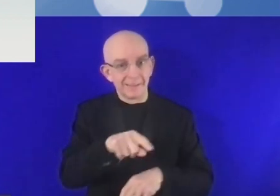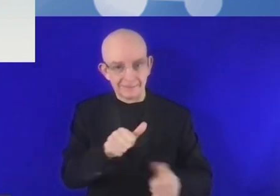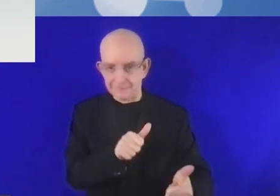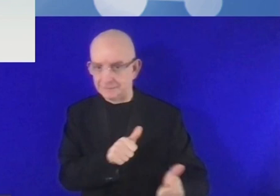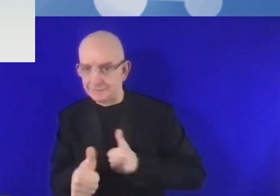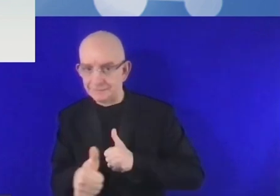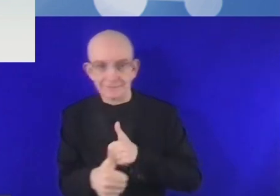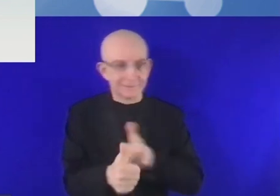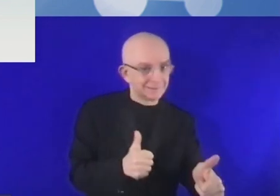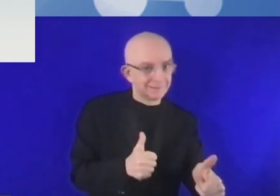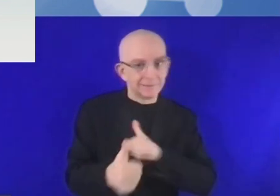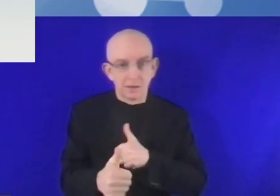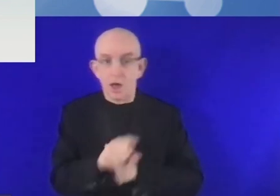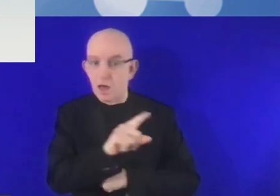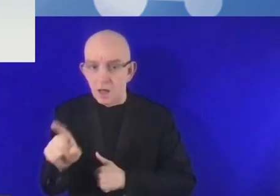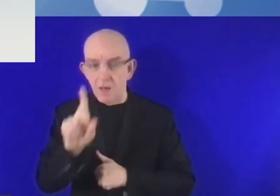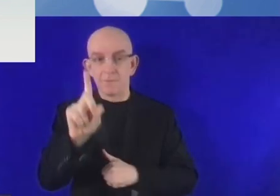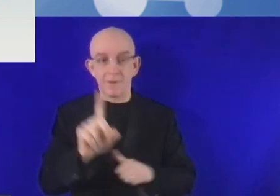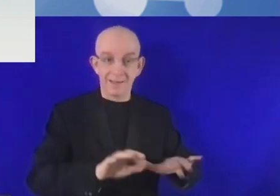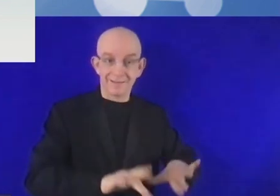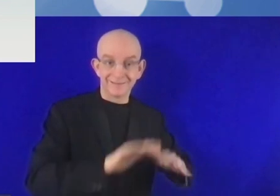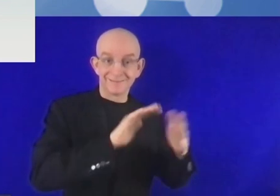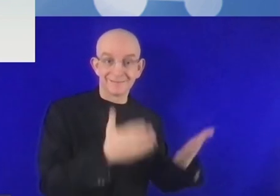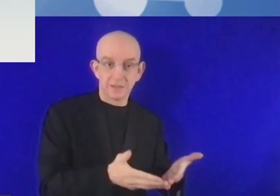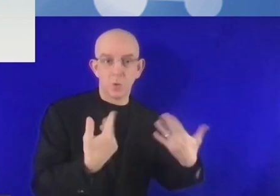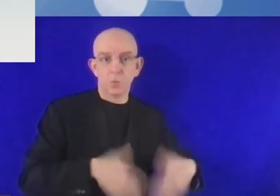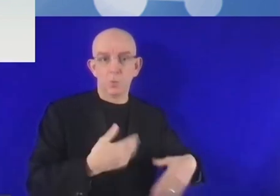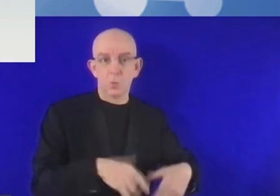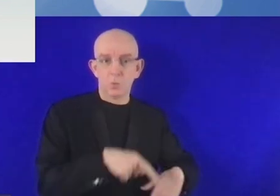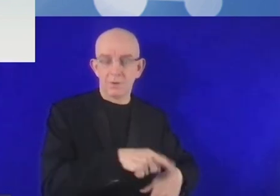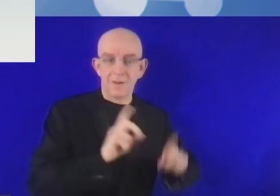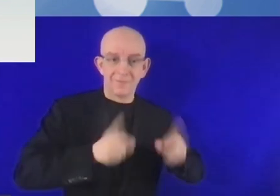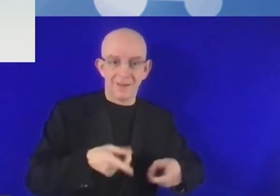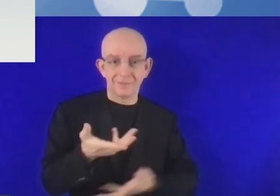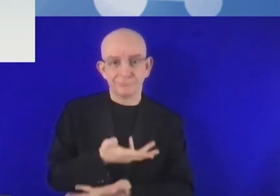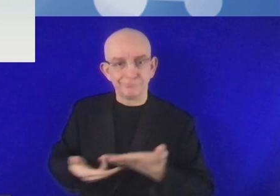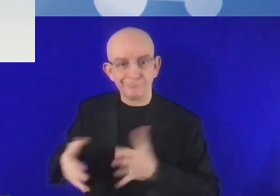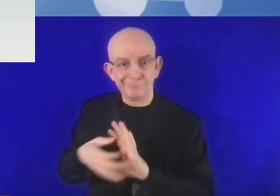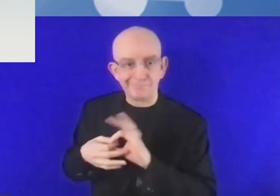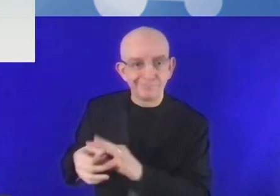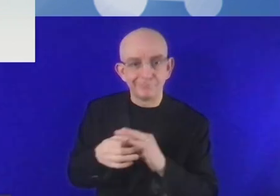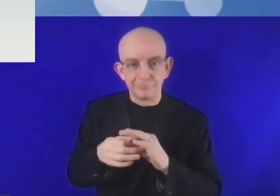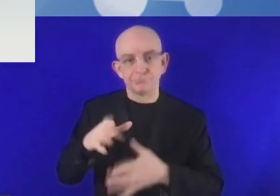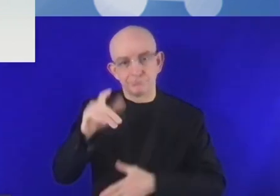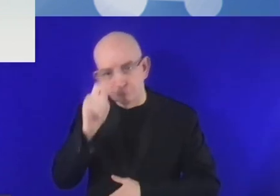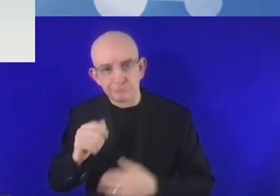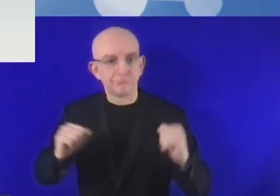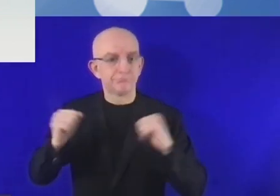pracowali nieustannie, sprawiając, że wszyscy mogliśmy skorzystać z wyników ich